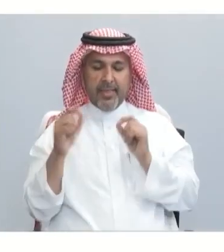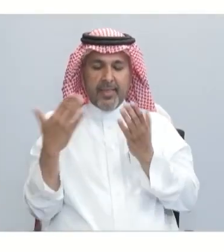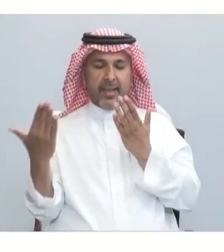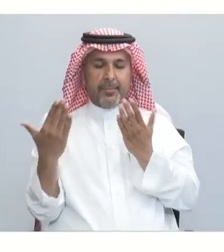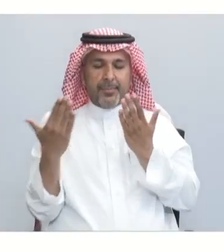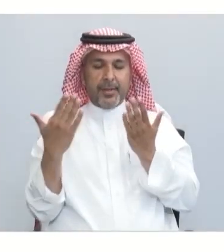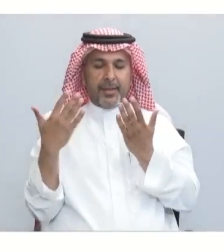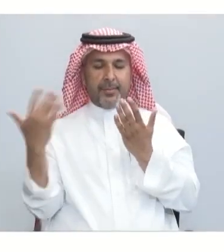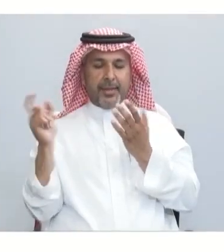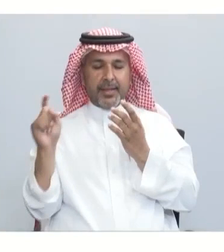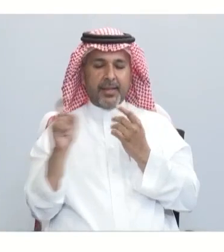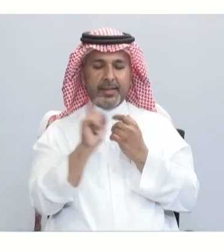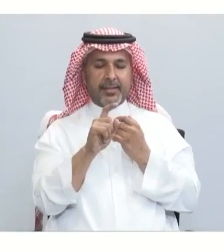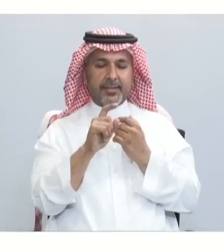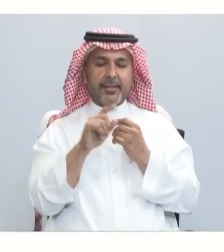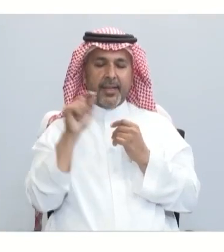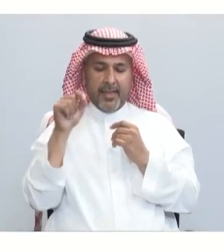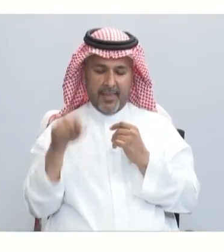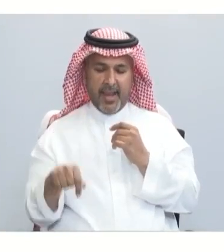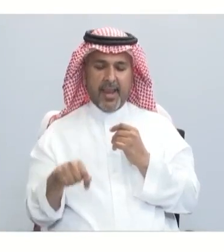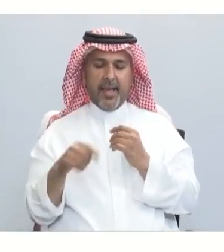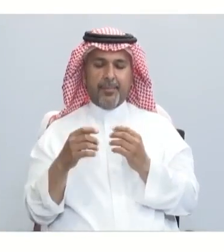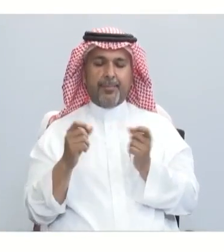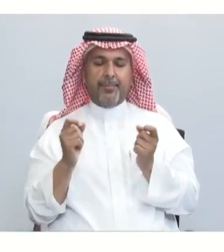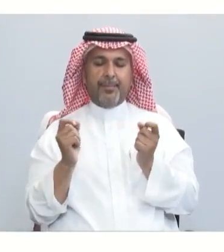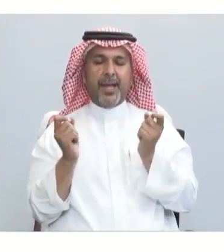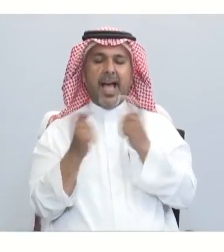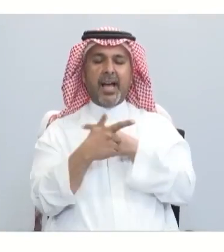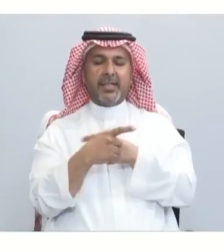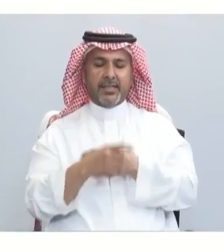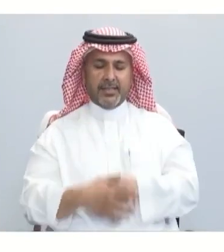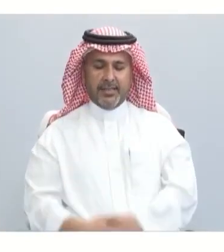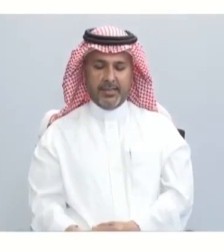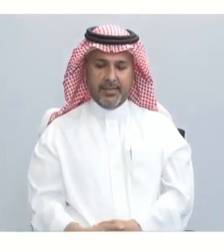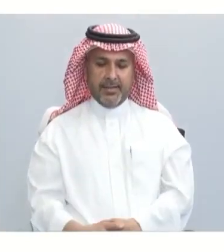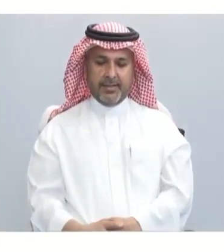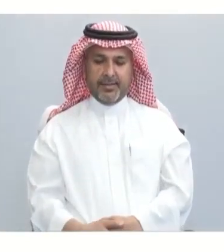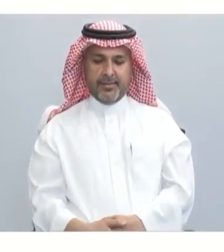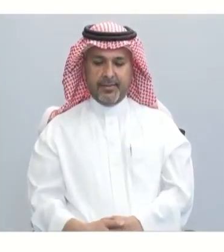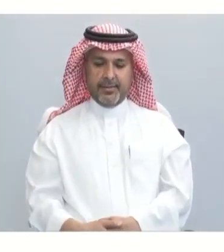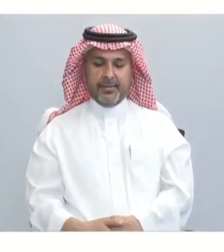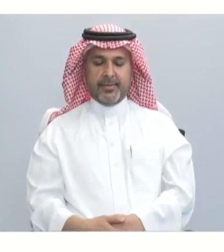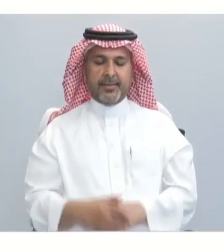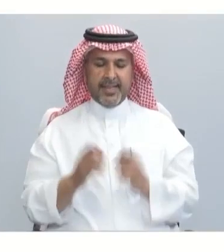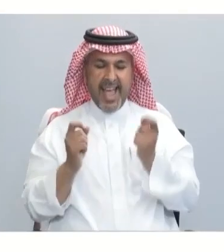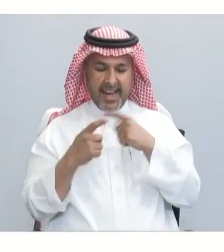اذا اف وجي دالت